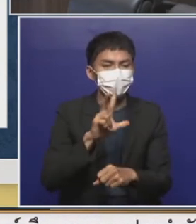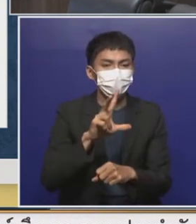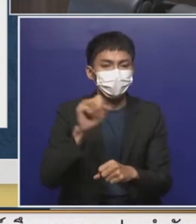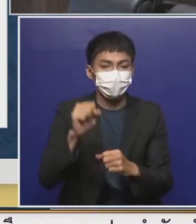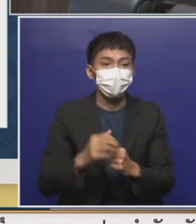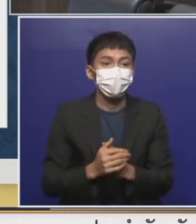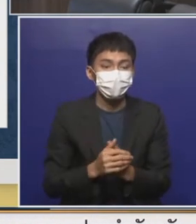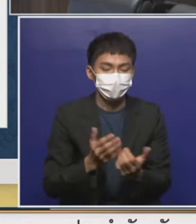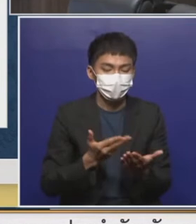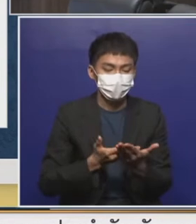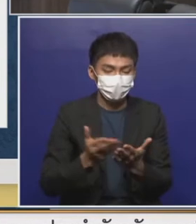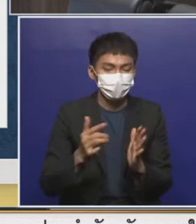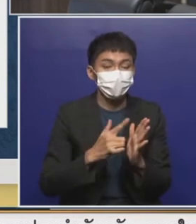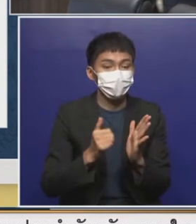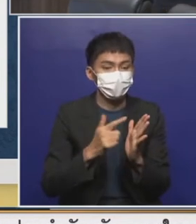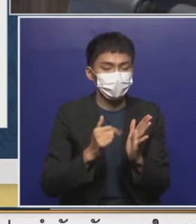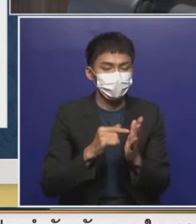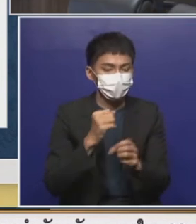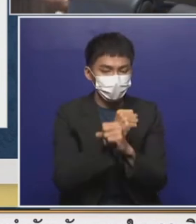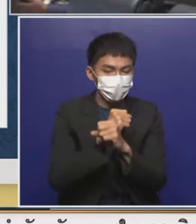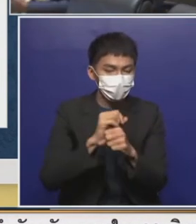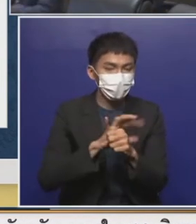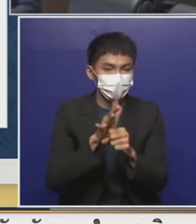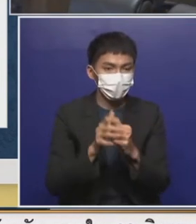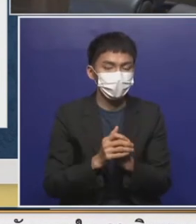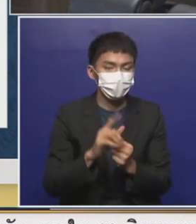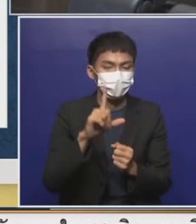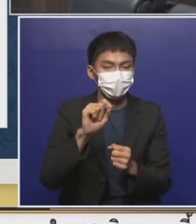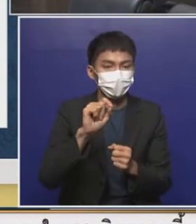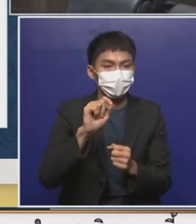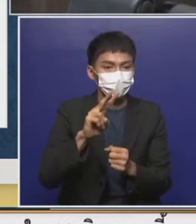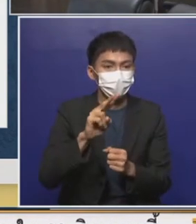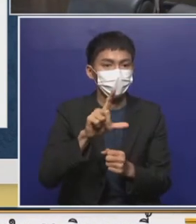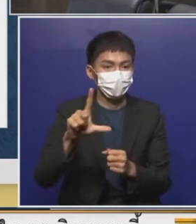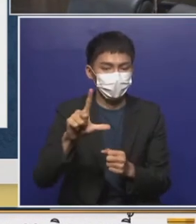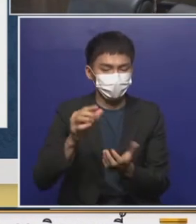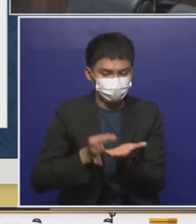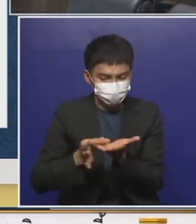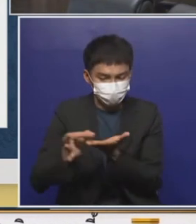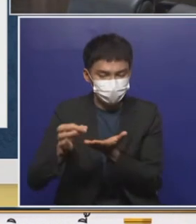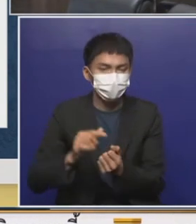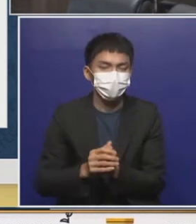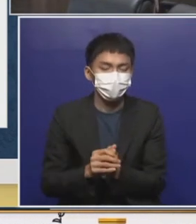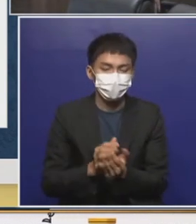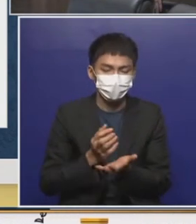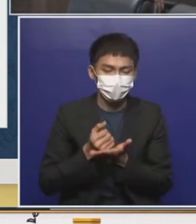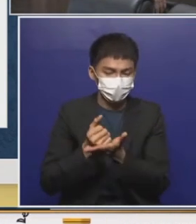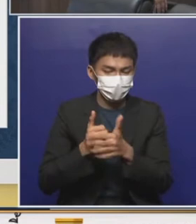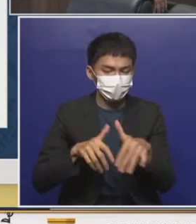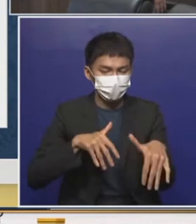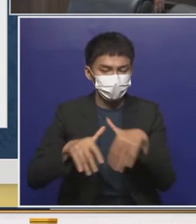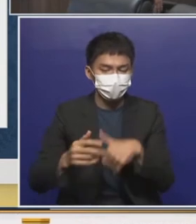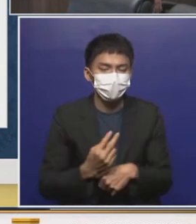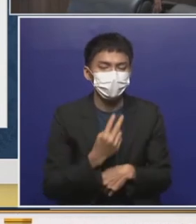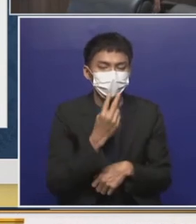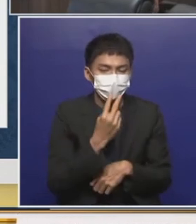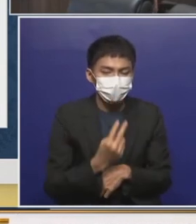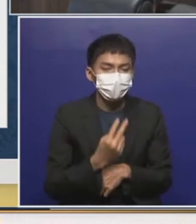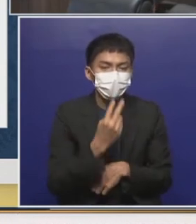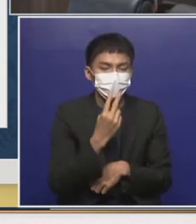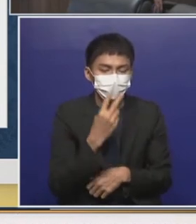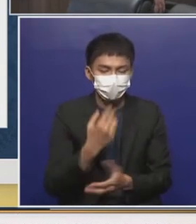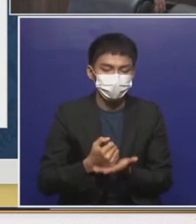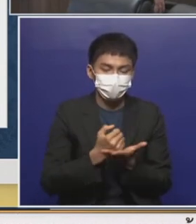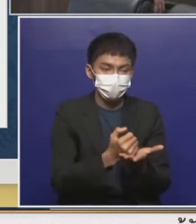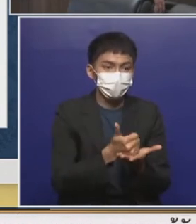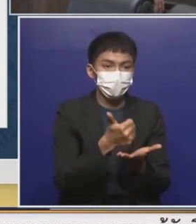ไปซื้อยาฟาวิพิลาเวียได้ถึง22ล้านเม็ดสามารถเอามาช่วยชีวิตประชาชนที่หายใจเหนื่อยหอบอยู่ตรงหน้าได้ถึง